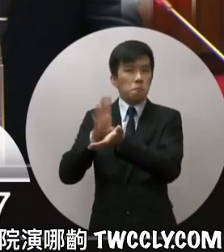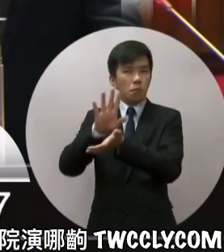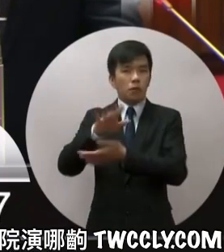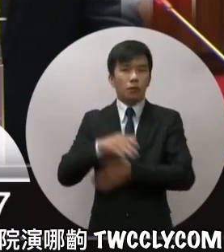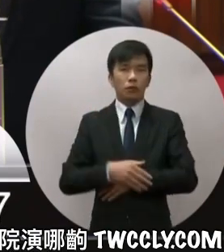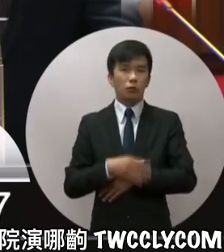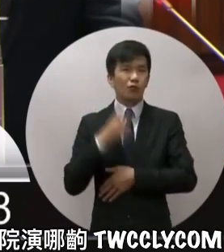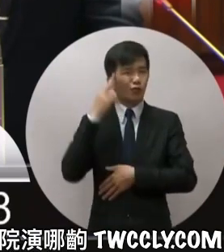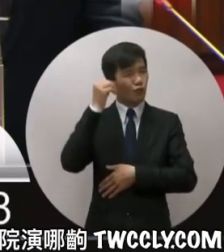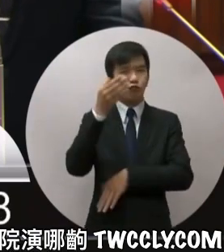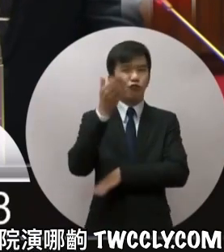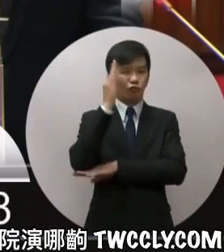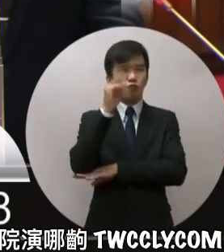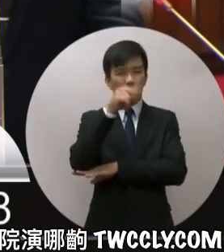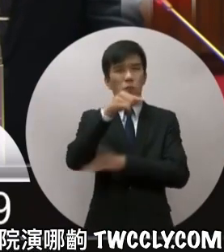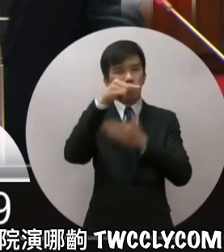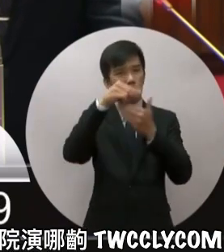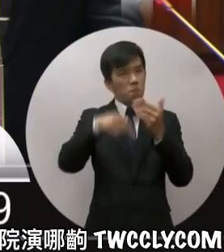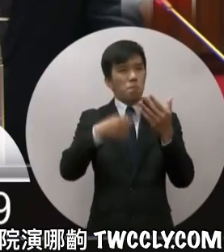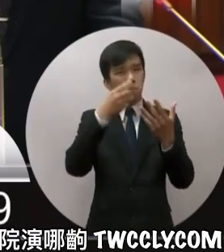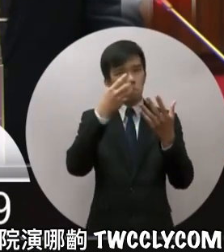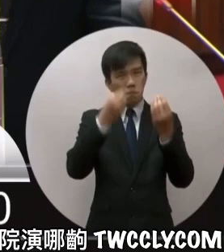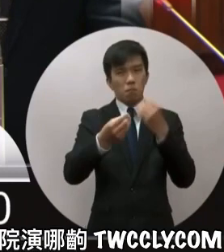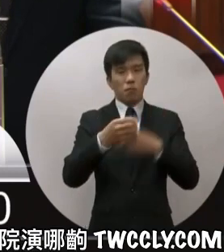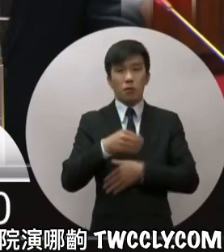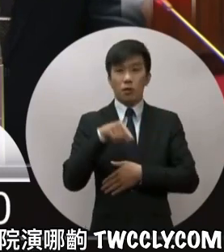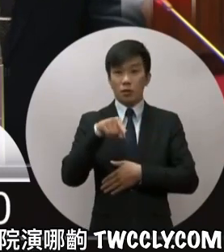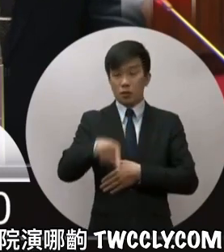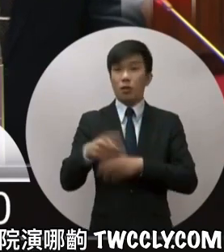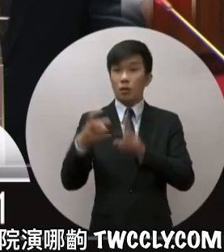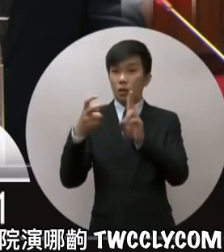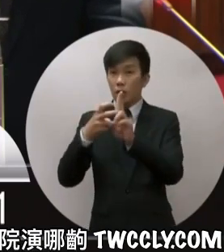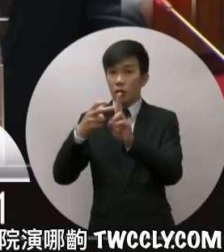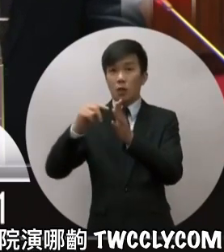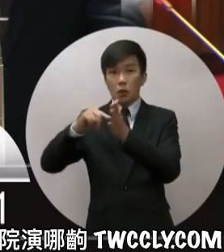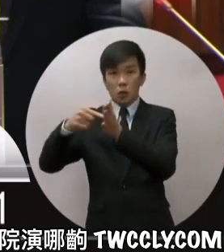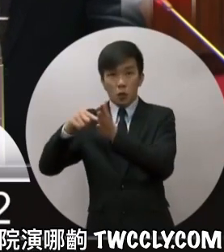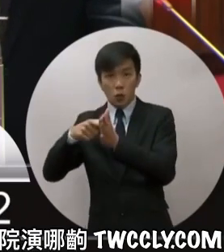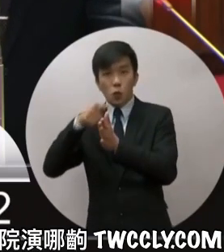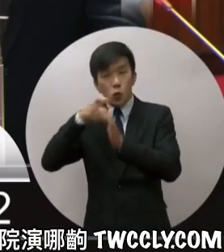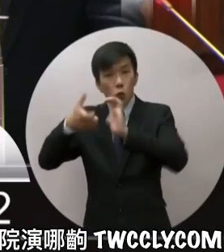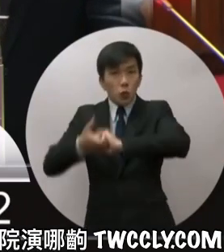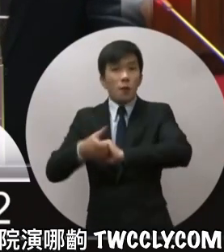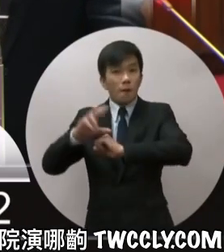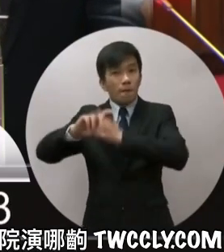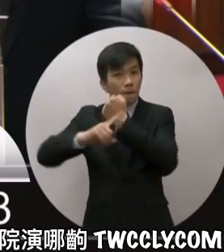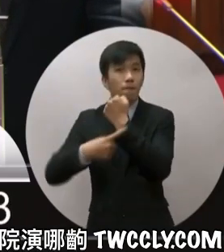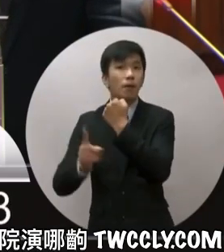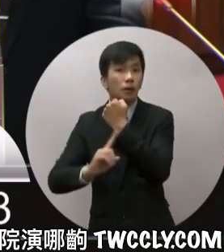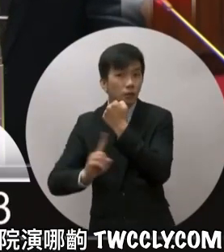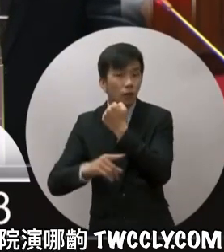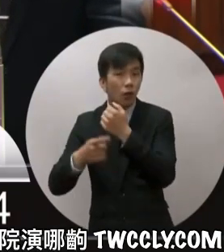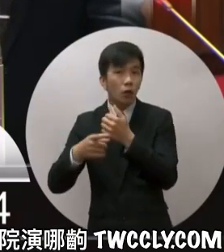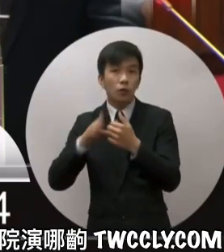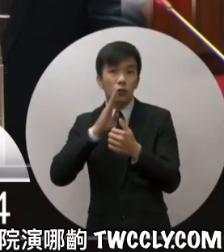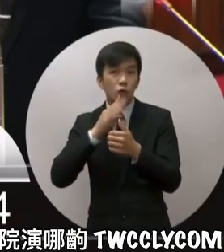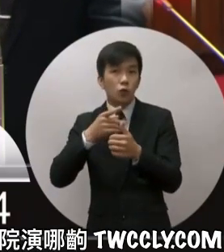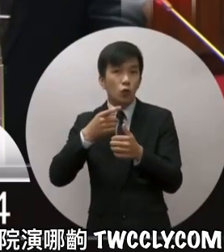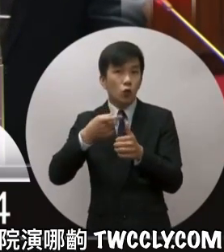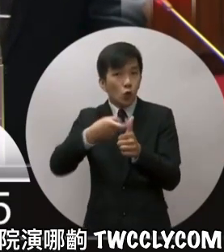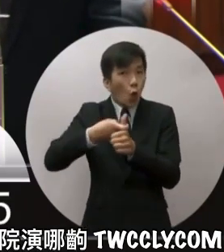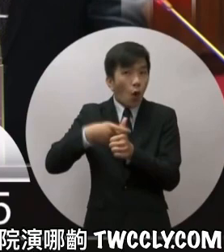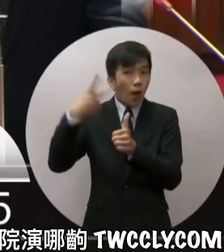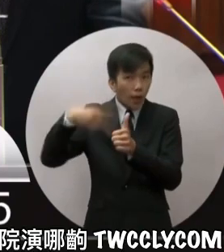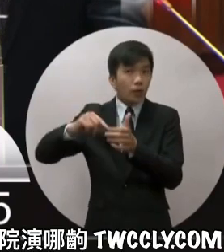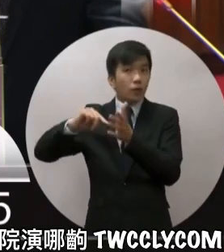可以說是政府並沒有明確的規定相關如何固定座椅還有用勾的也沒有問題的相關的這個具體的機制